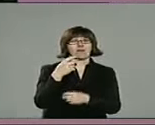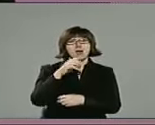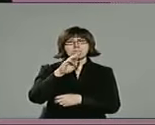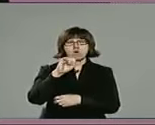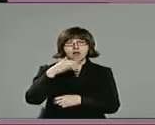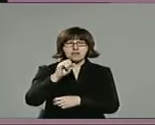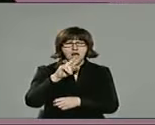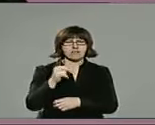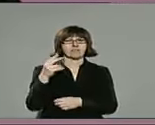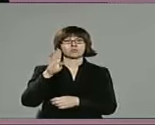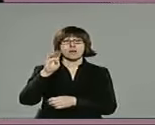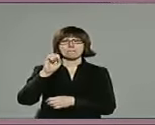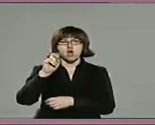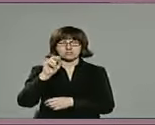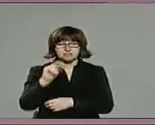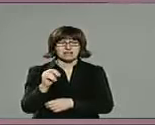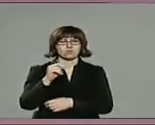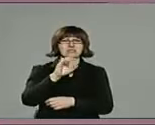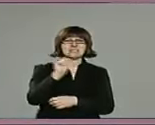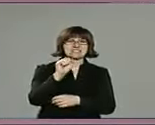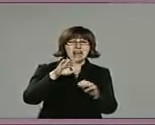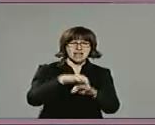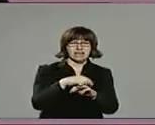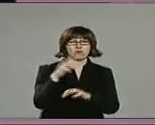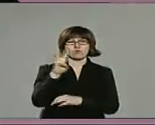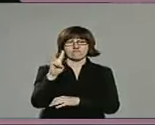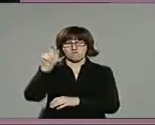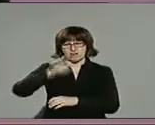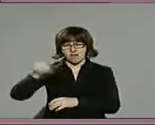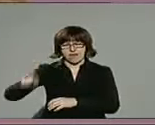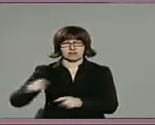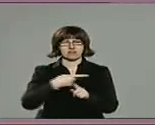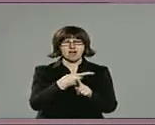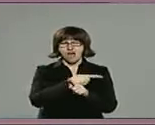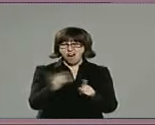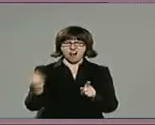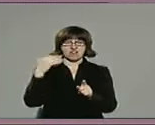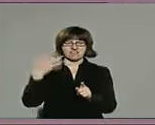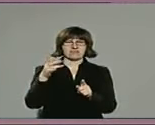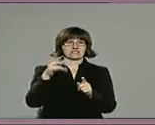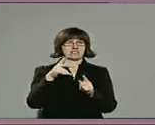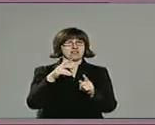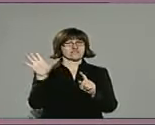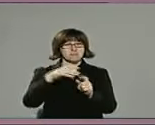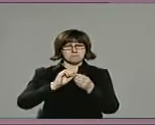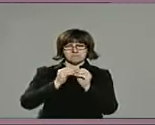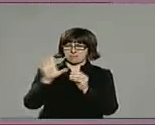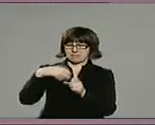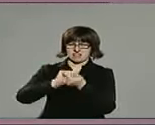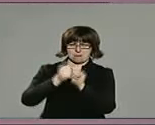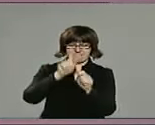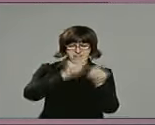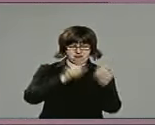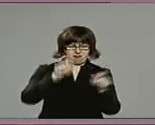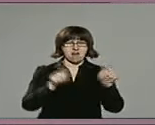Bullerjahn, Jens Börnsen, lieber Erwin Sellering und lieber Klaus Wowereit, ihr habt mit euren Mitstreiterinnen und